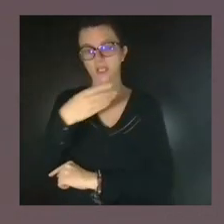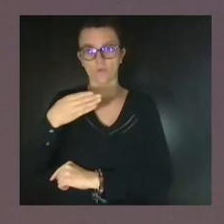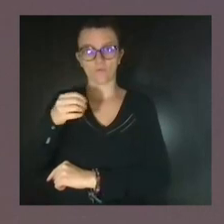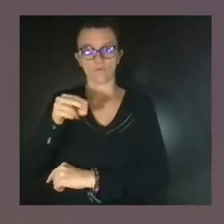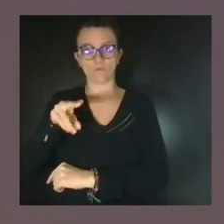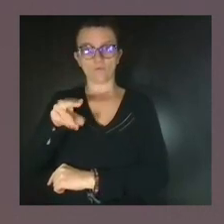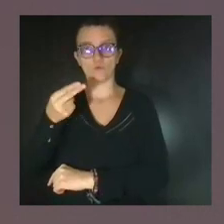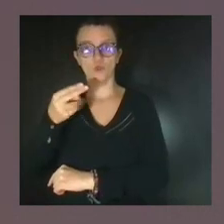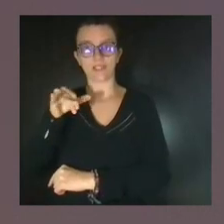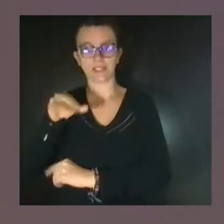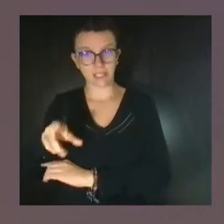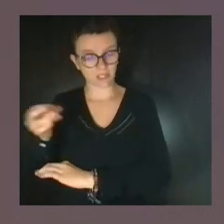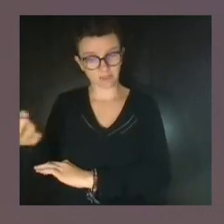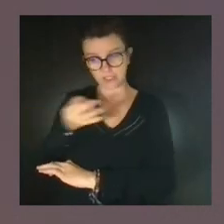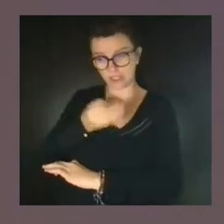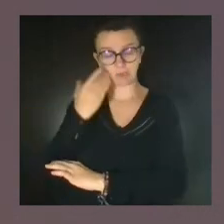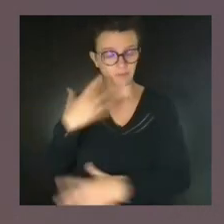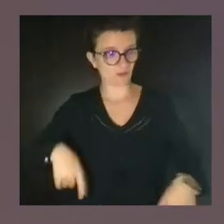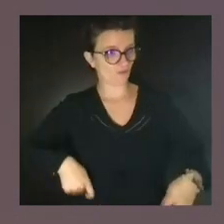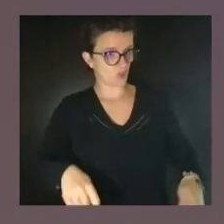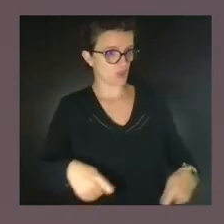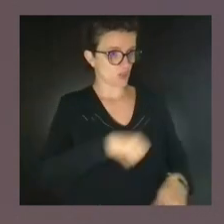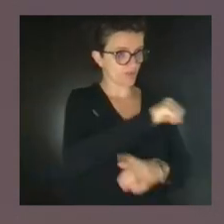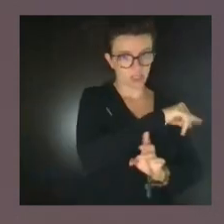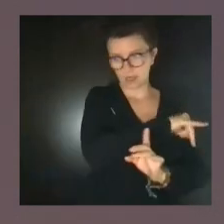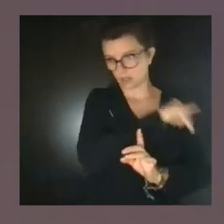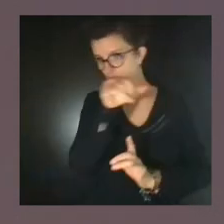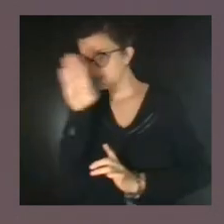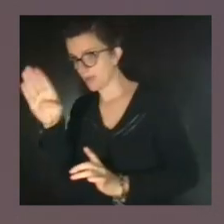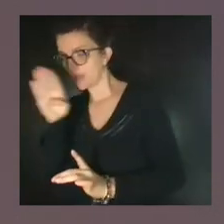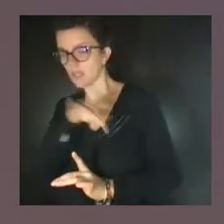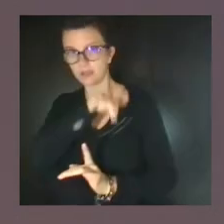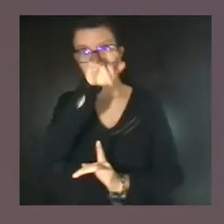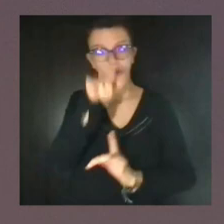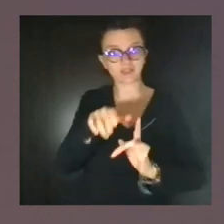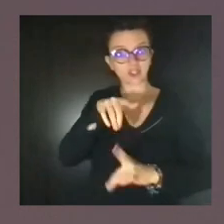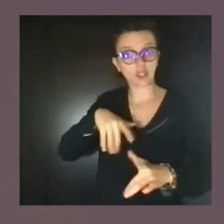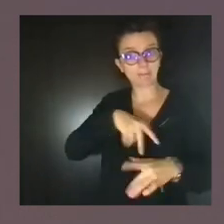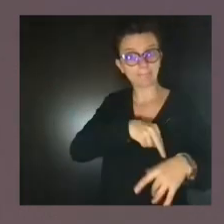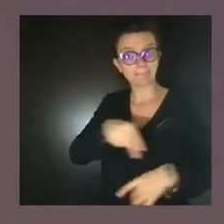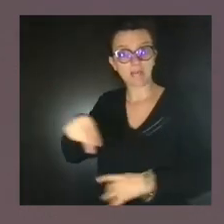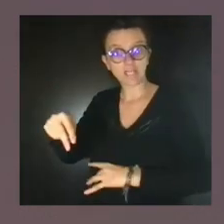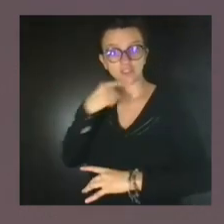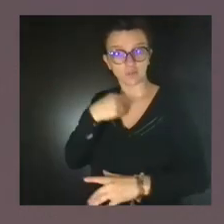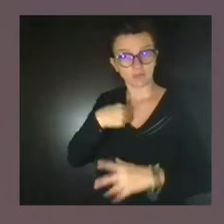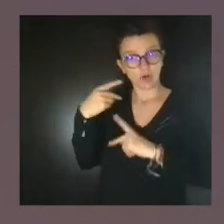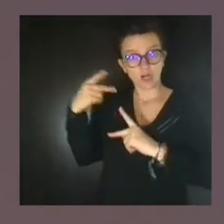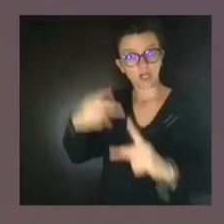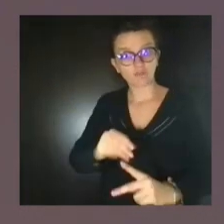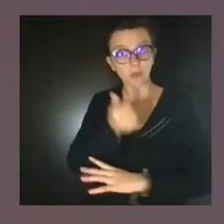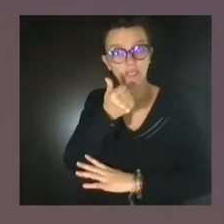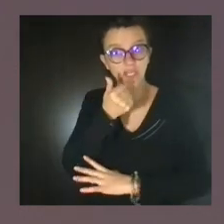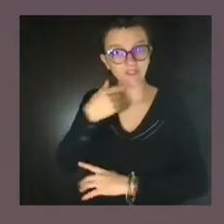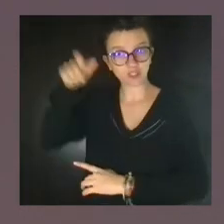fauteuil roulant et qu'il faut aller d'un point A à un point B avec un monsieur qui marche, j'arriverai avant lui. Donc c'est le marchand qui est en situation de handicap.